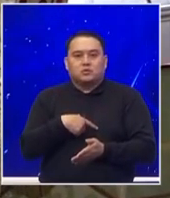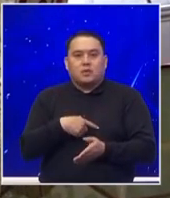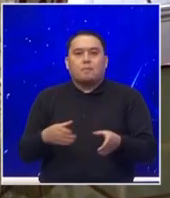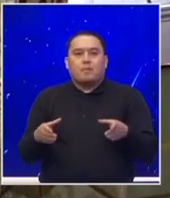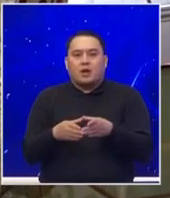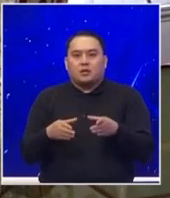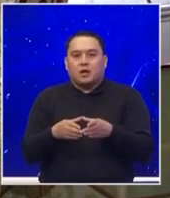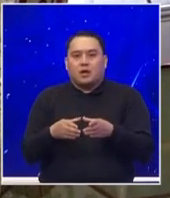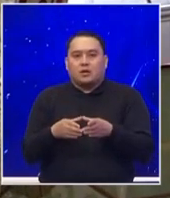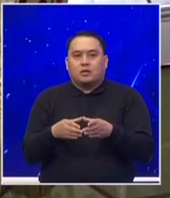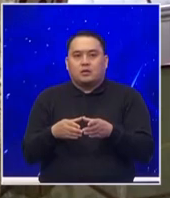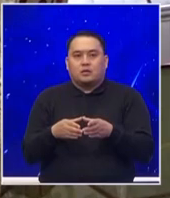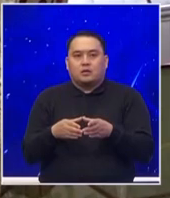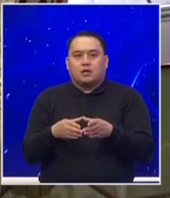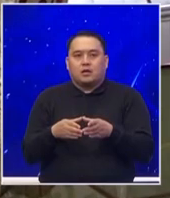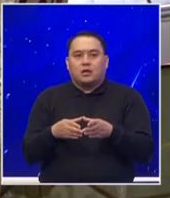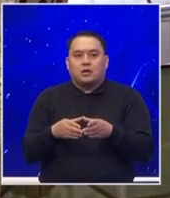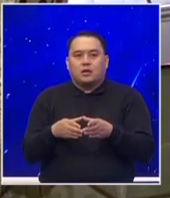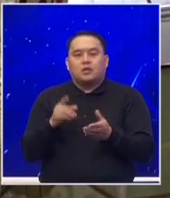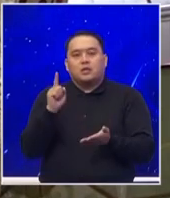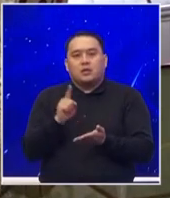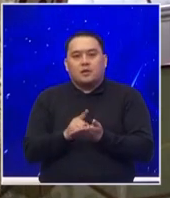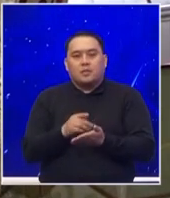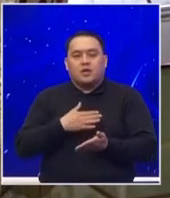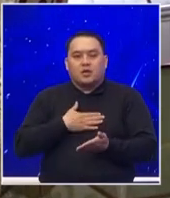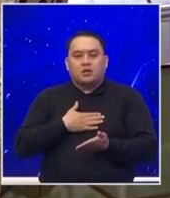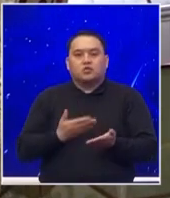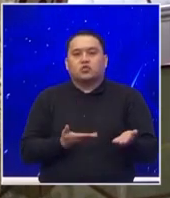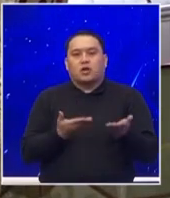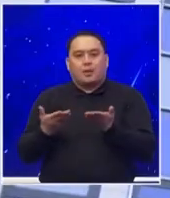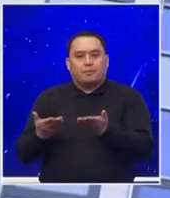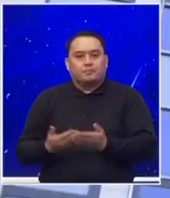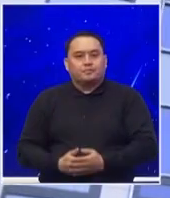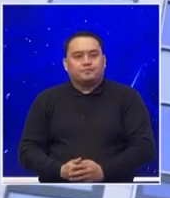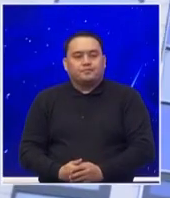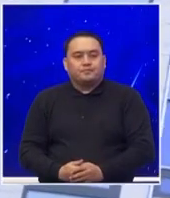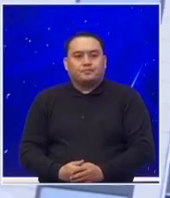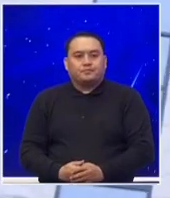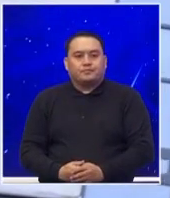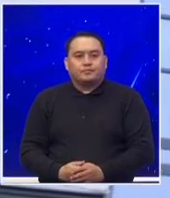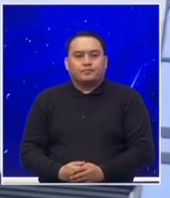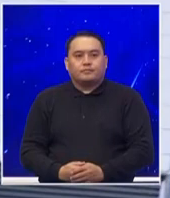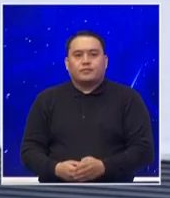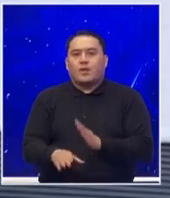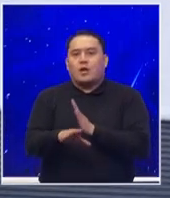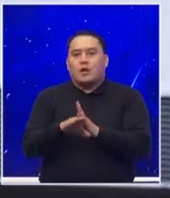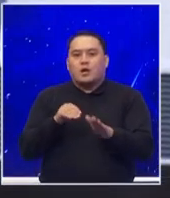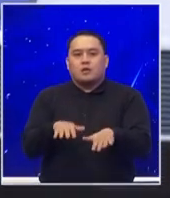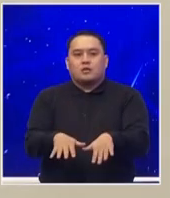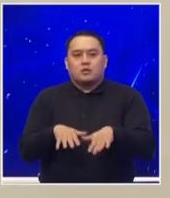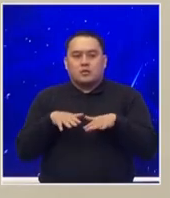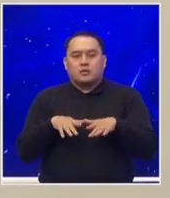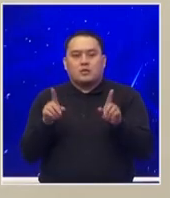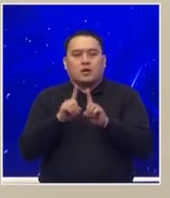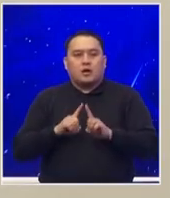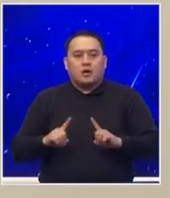партияға дауыс беруге керек. Мен өз замандастарымды осыған шақырамын. Биылғы мәжіліс сайлауы ерекше кезеңде өтіп жатыр.